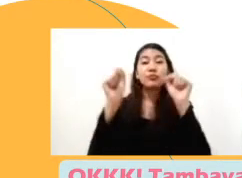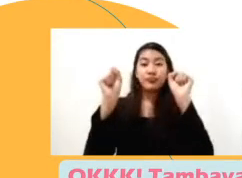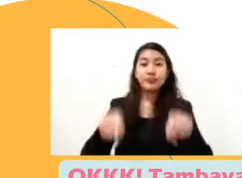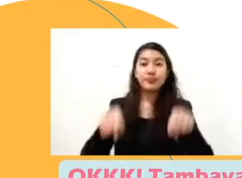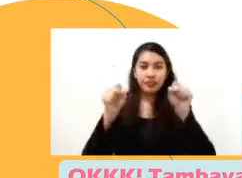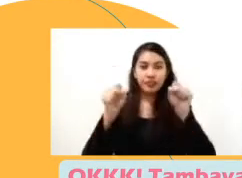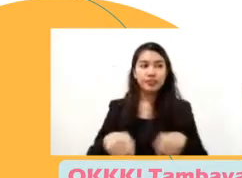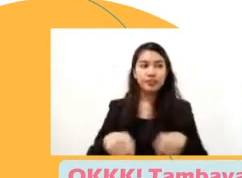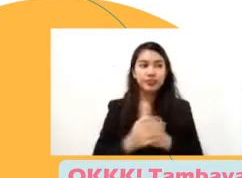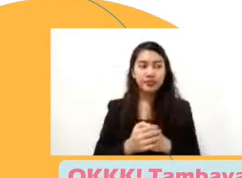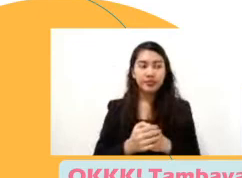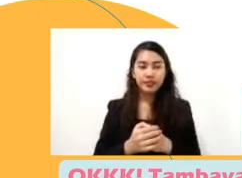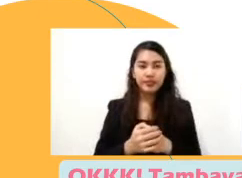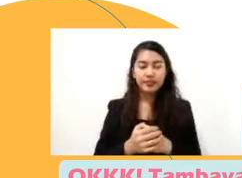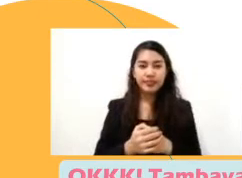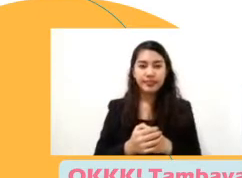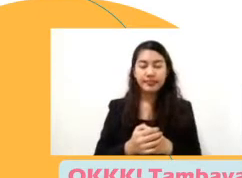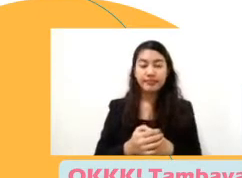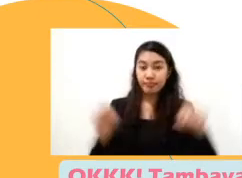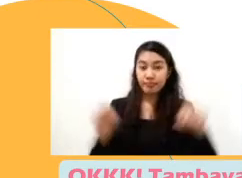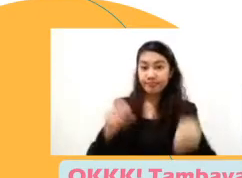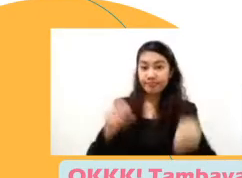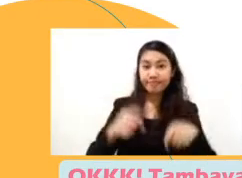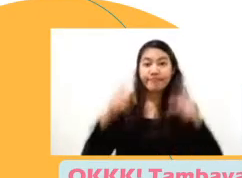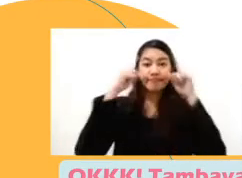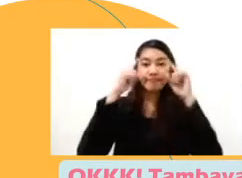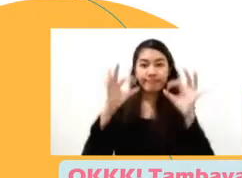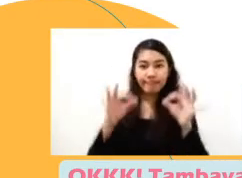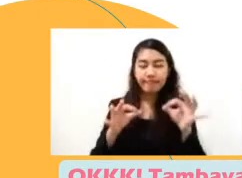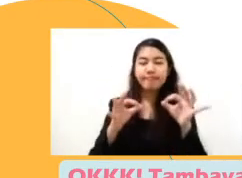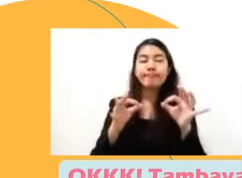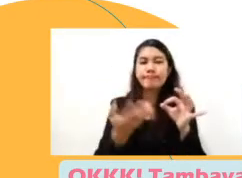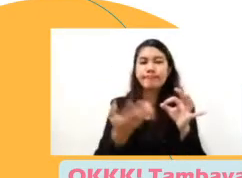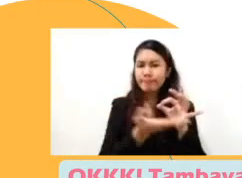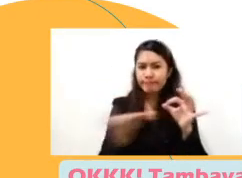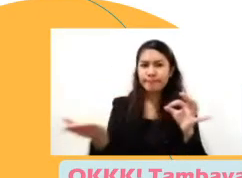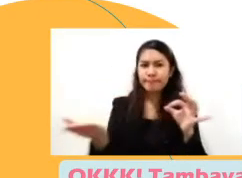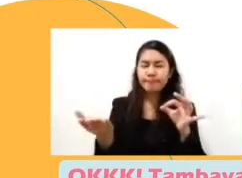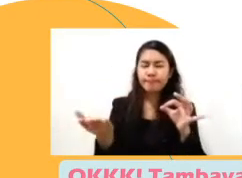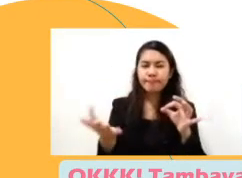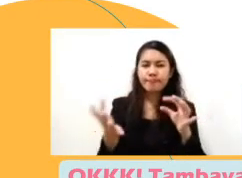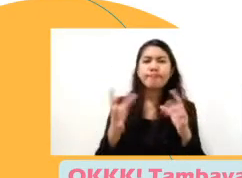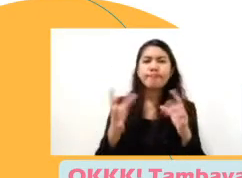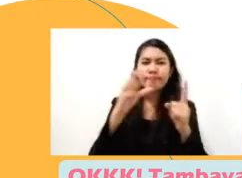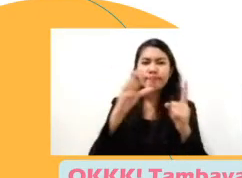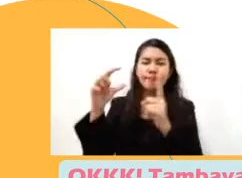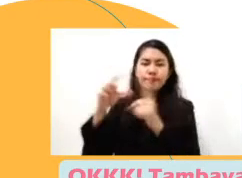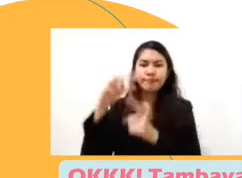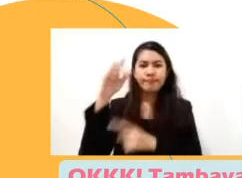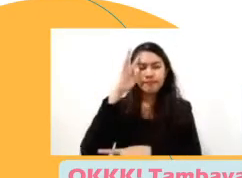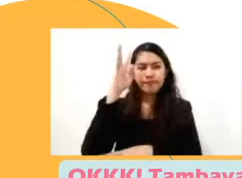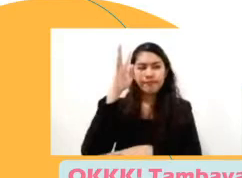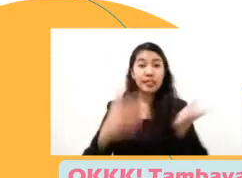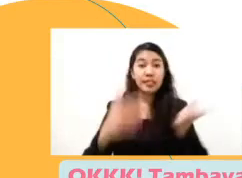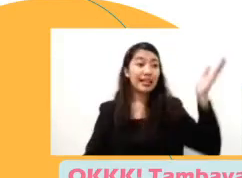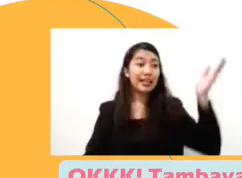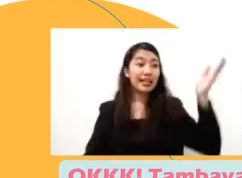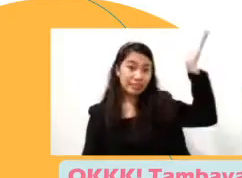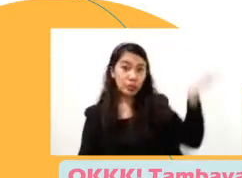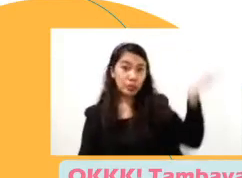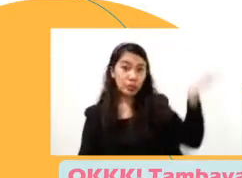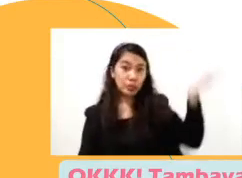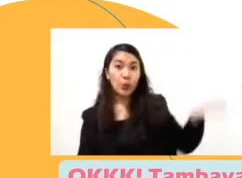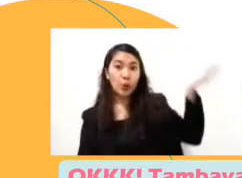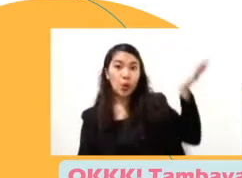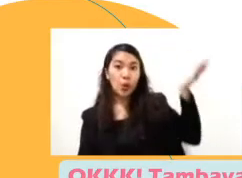Parang may paghugutan lang kayo. Mm-hmm. May pagkuhanan kayo ng mga inspirasyon.